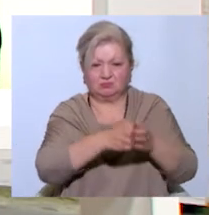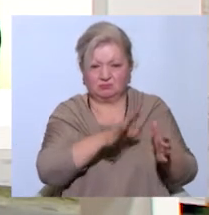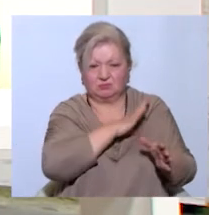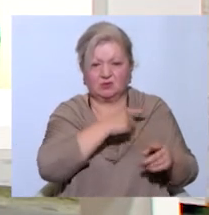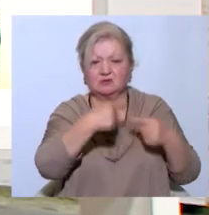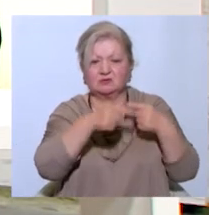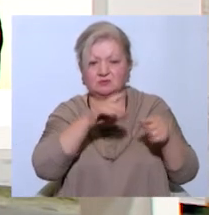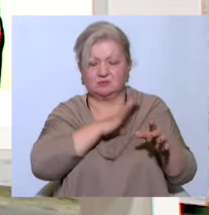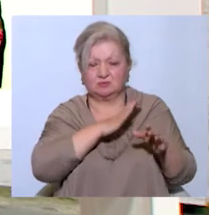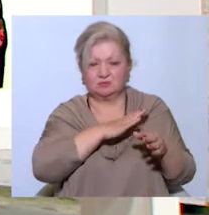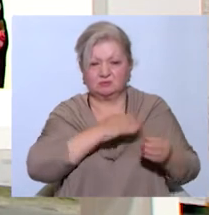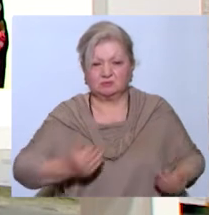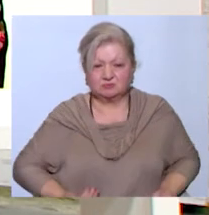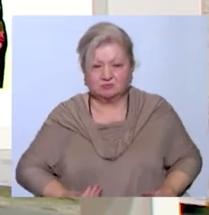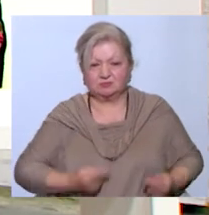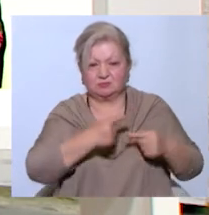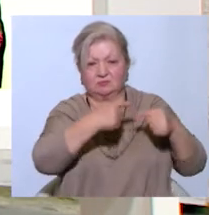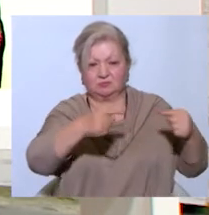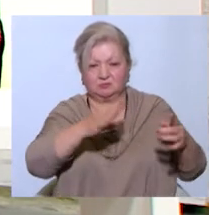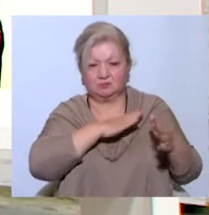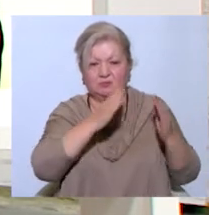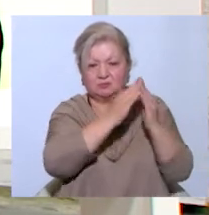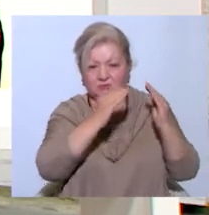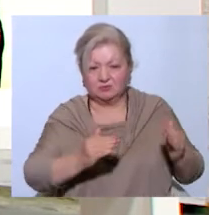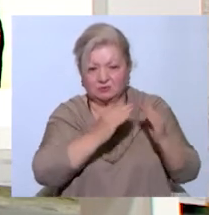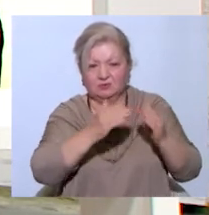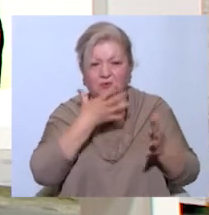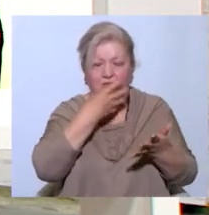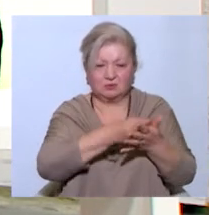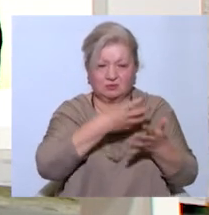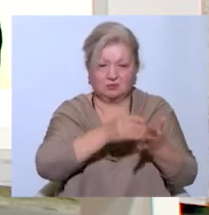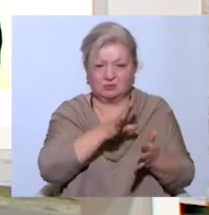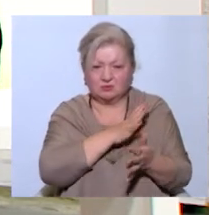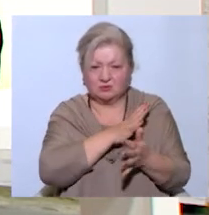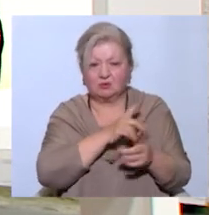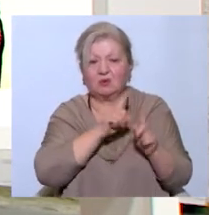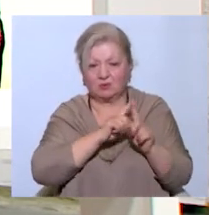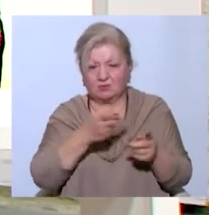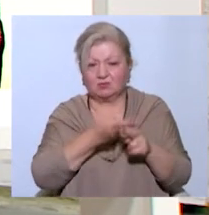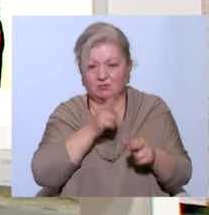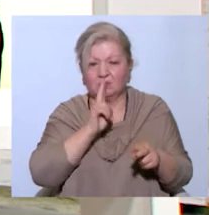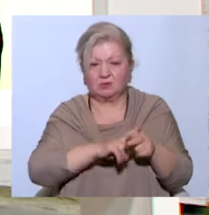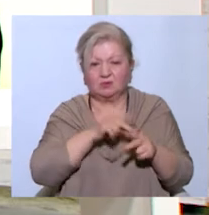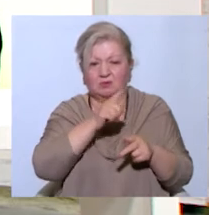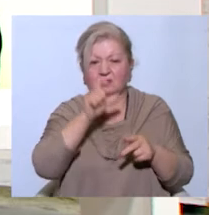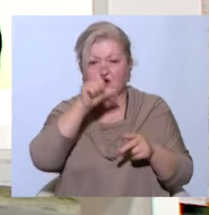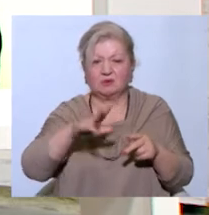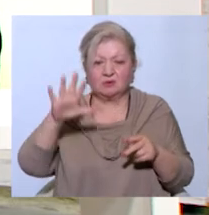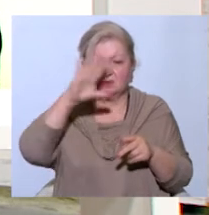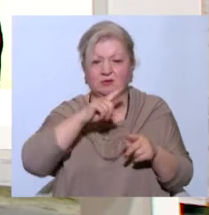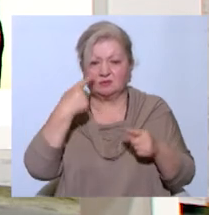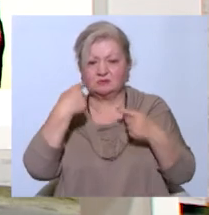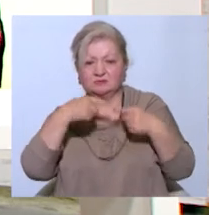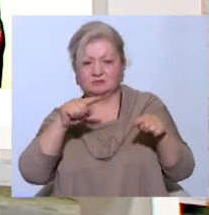სასოფლო დასახლებებს ქმნიდნენ, თავის საკარმიდამო ტერიტორიებს ფლობდნენ და, რა თქმა უნდა, ევროპელების სტილის